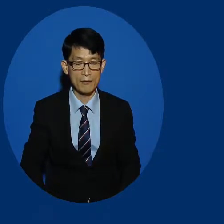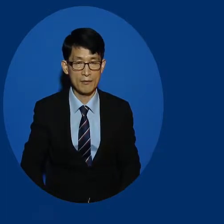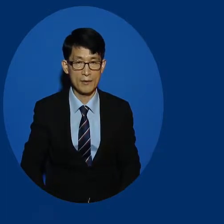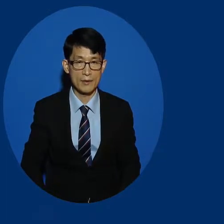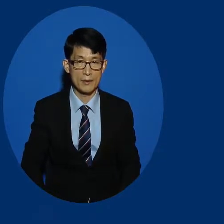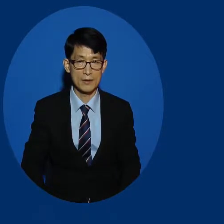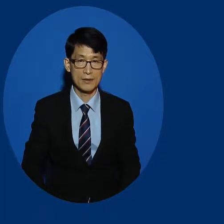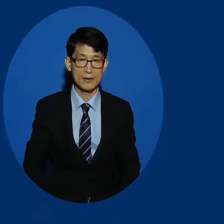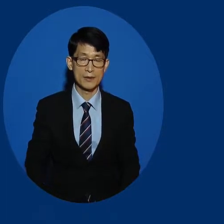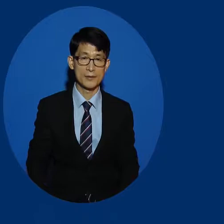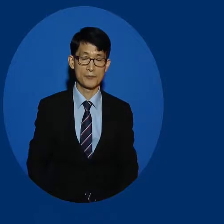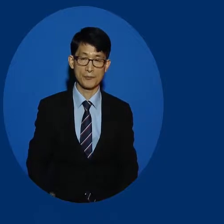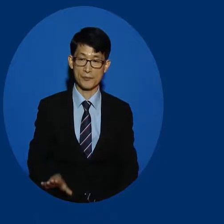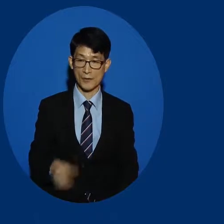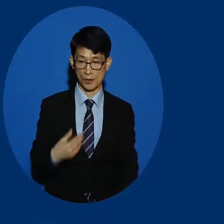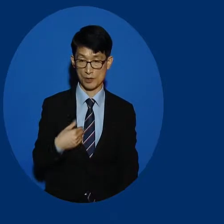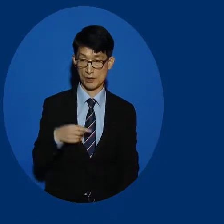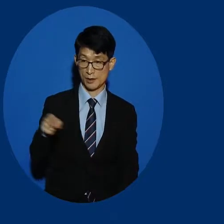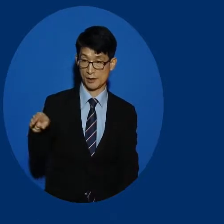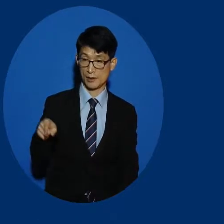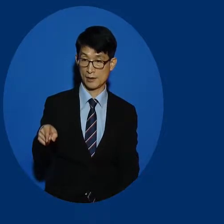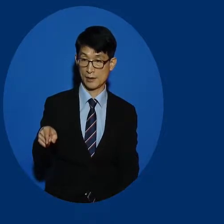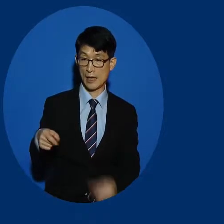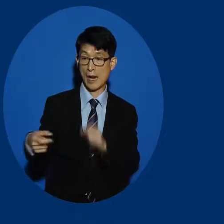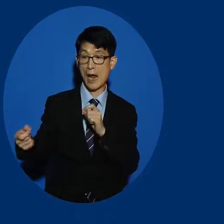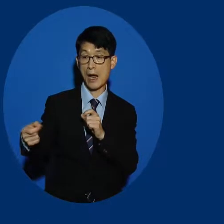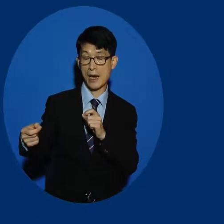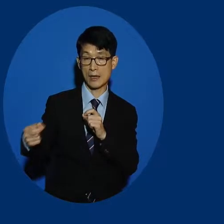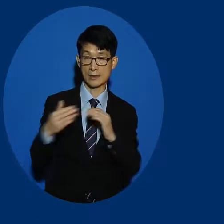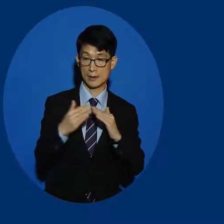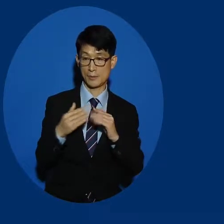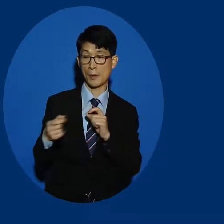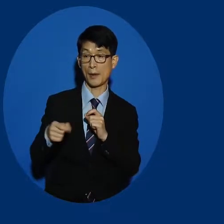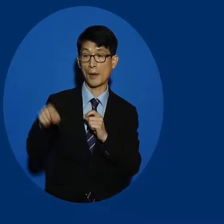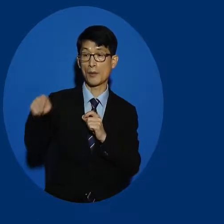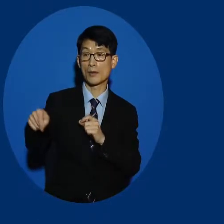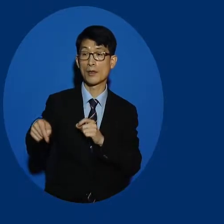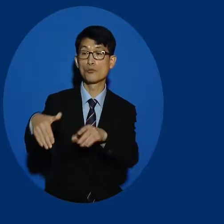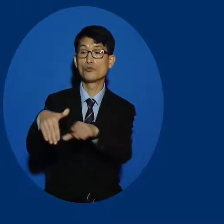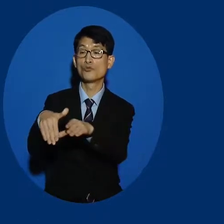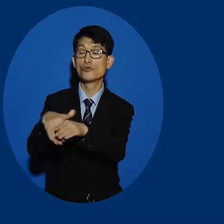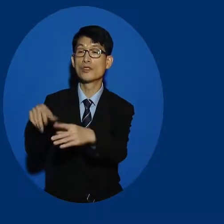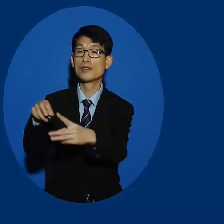우리 집 앞에 있는 문화센터에 가려고 하더라도 눈치가 보여요.